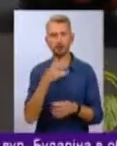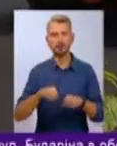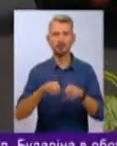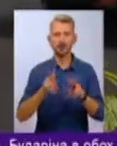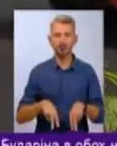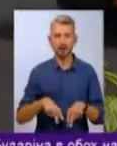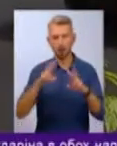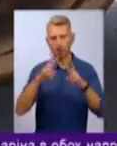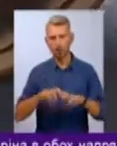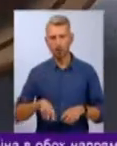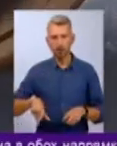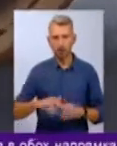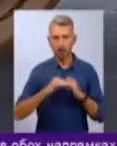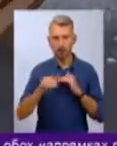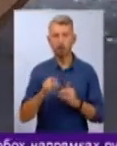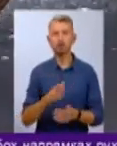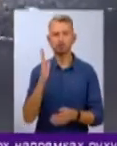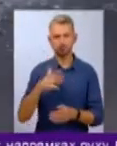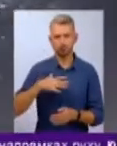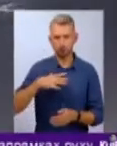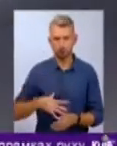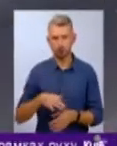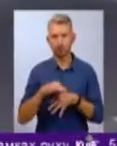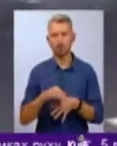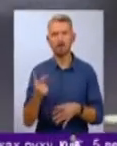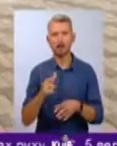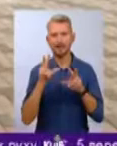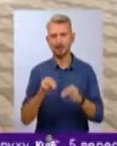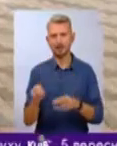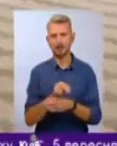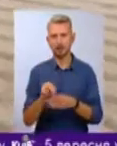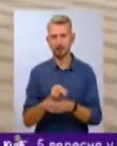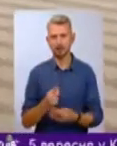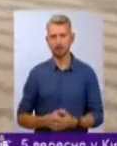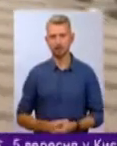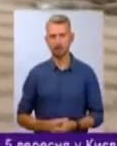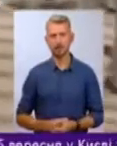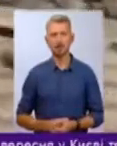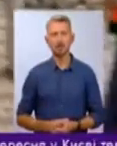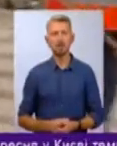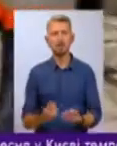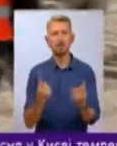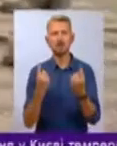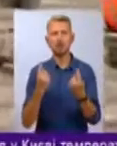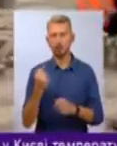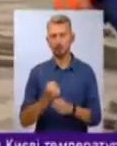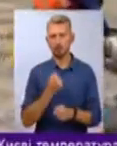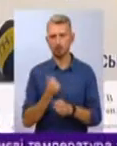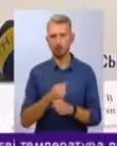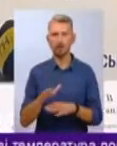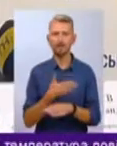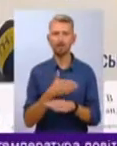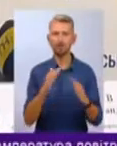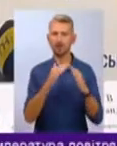та обстеження покриття, він таки змушений буде провести гарантійний ремонт. Масштабно відпрацьовуються